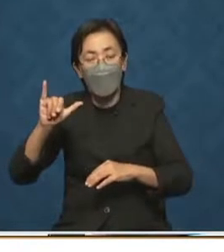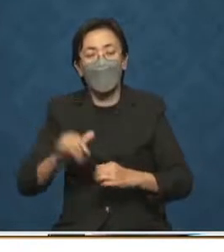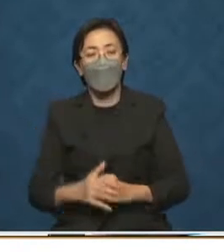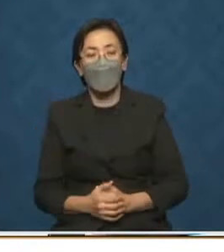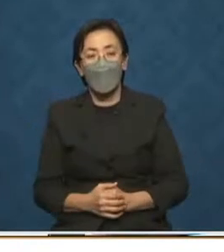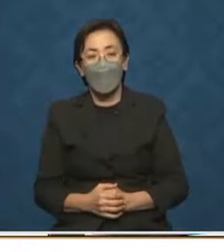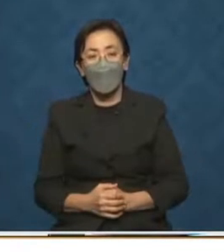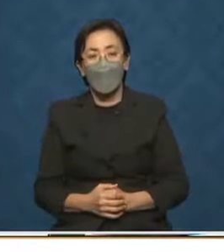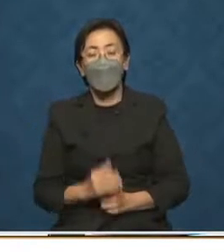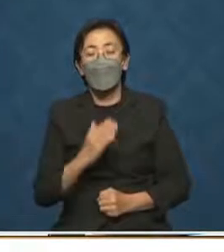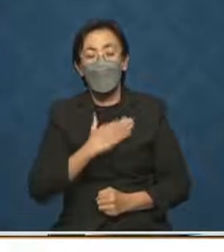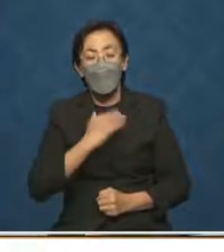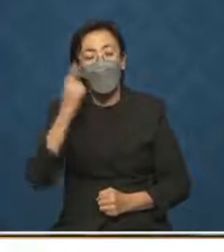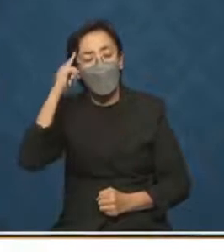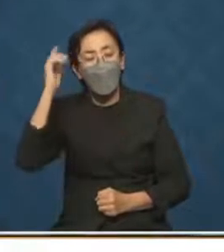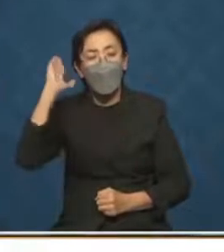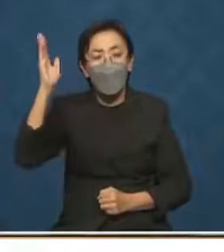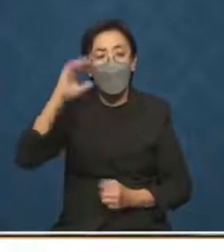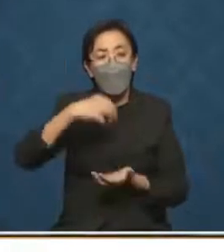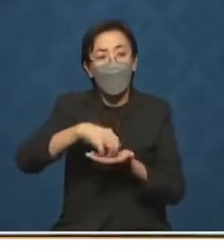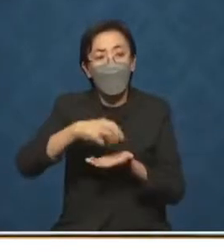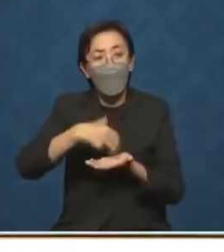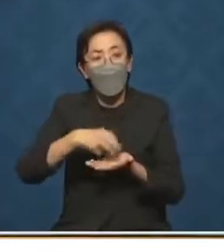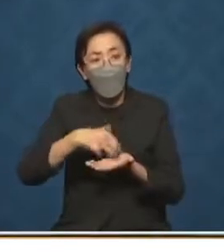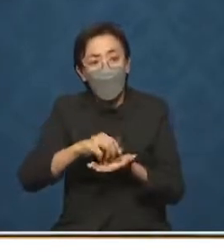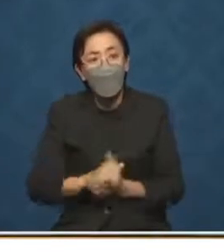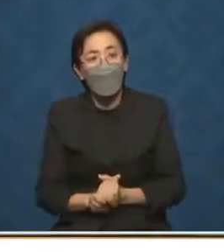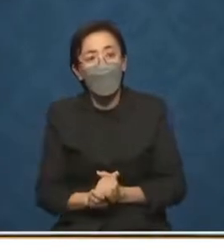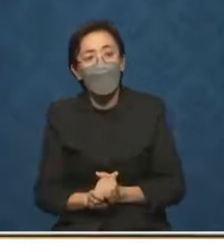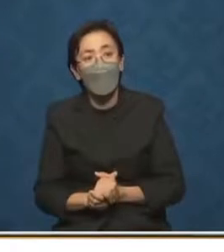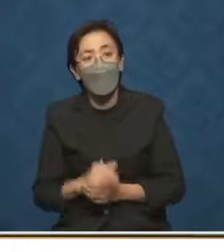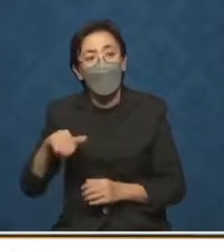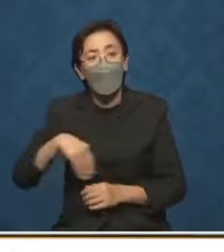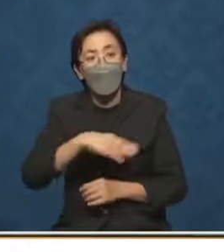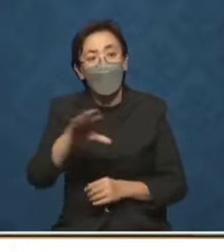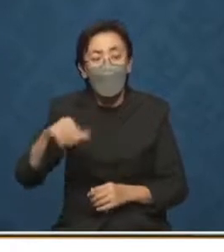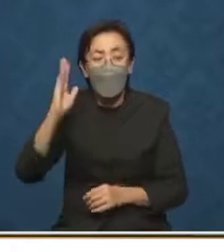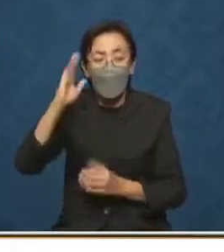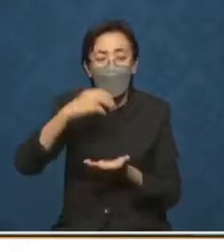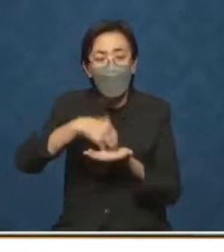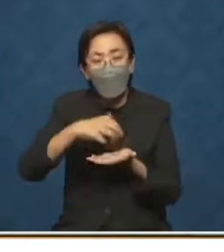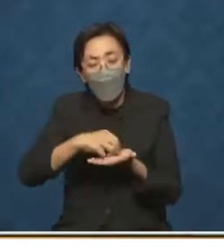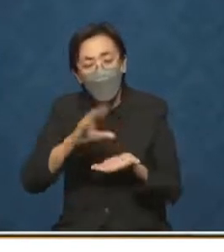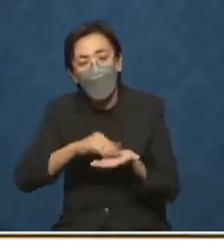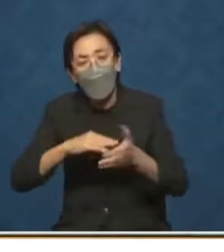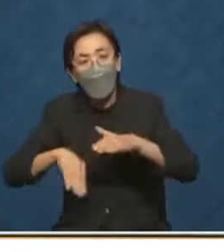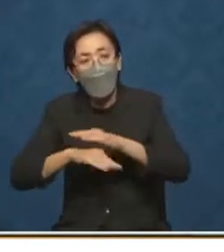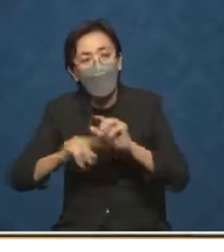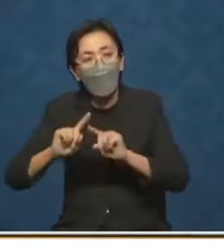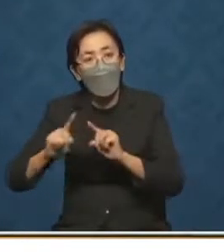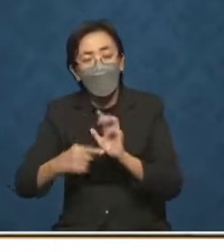tighteningท trouve